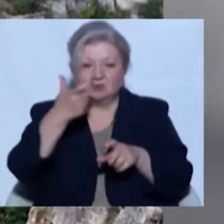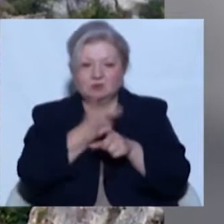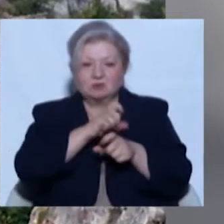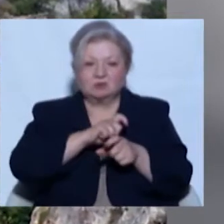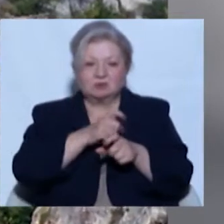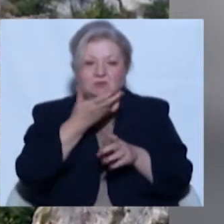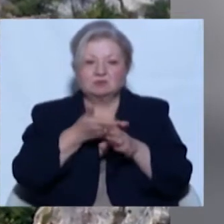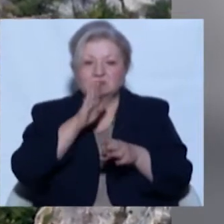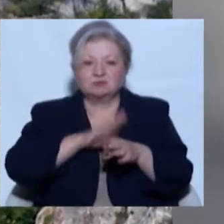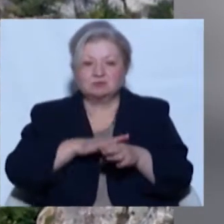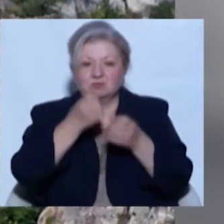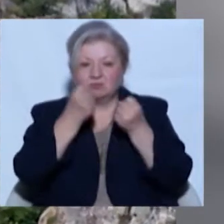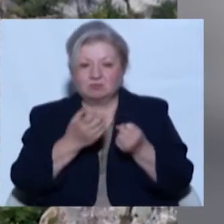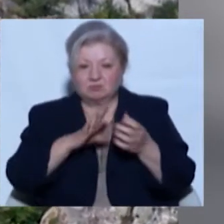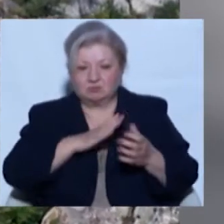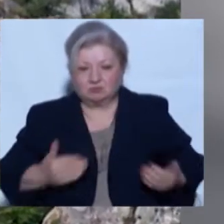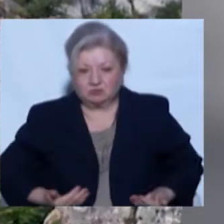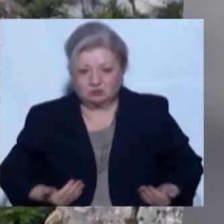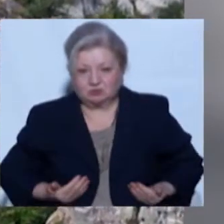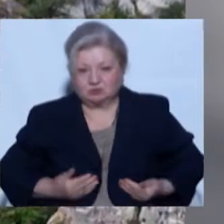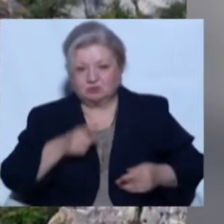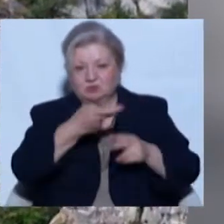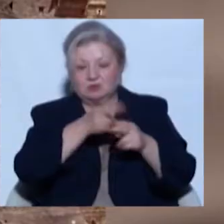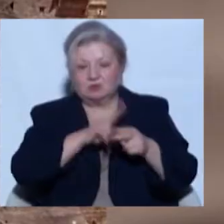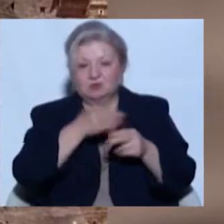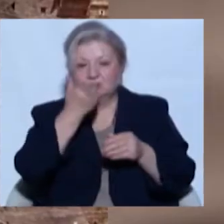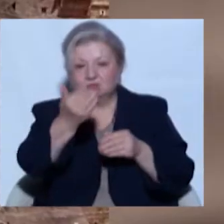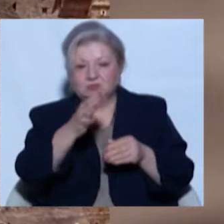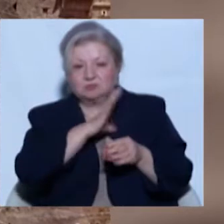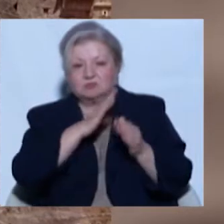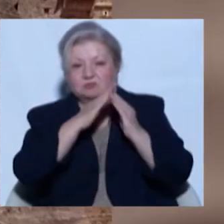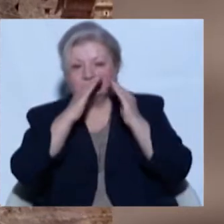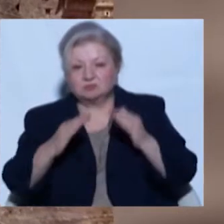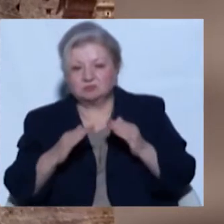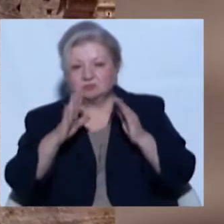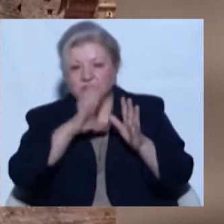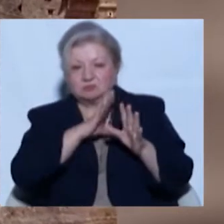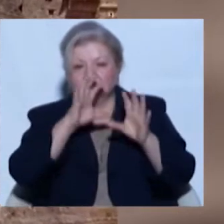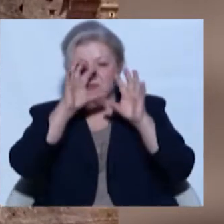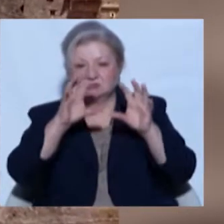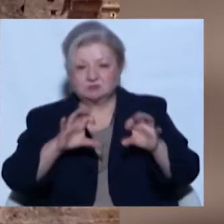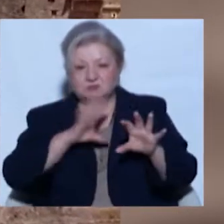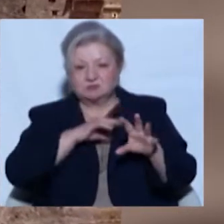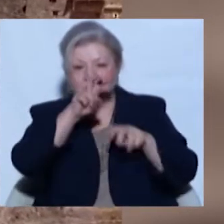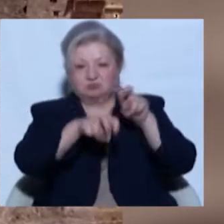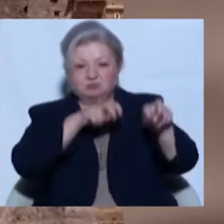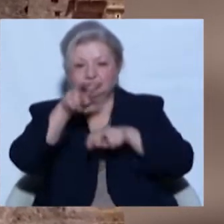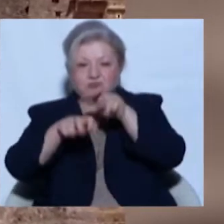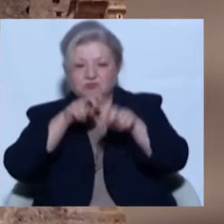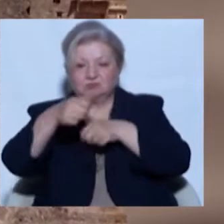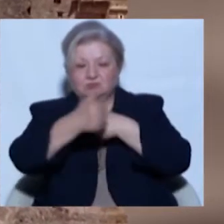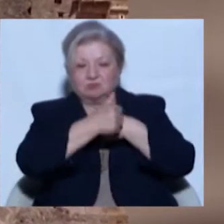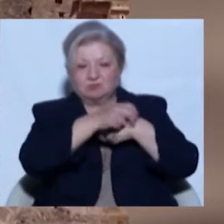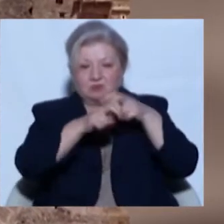მძიმე ყოფაში ცხოვრობდა და მათი ძირითადი საცხოვრებელი ცხოვრების წესი დარცვაგლე ჯვა იყო და მისი